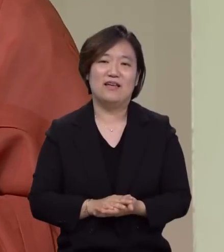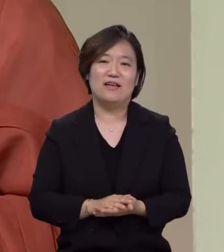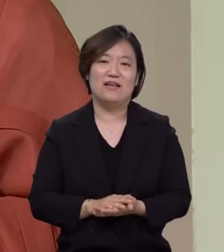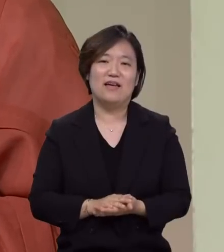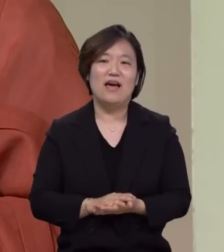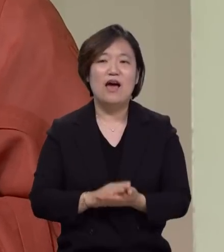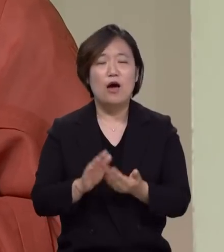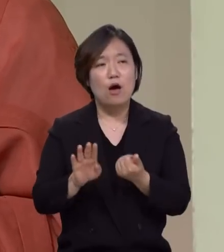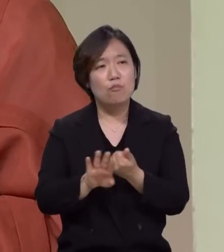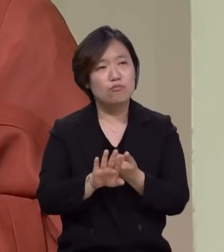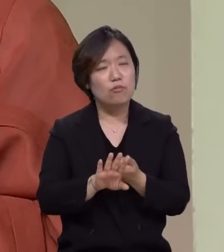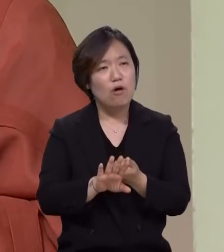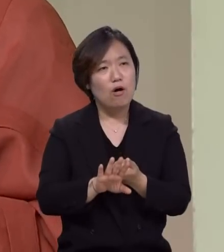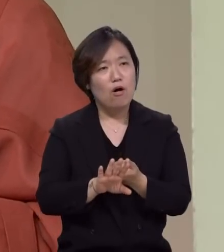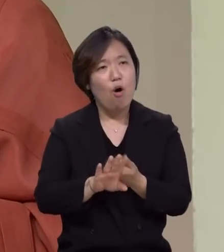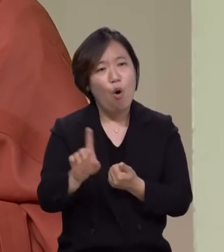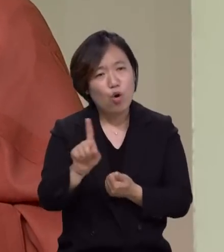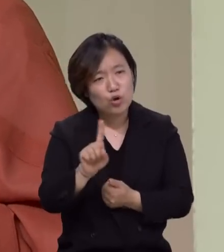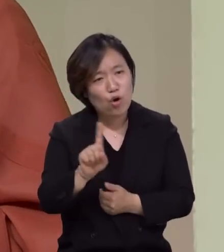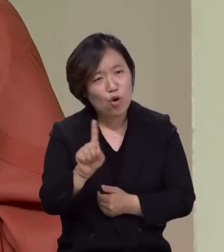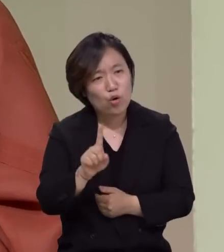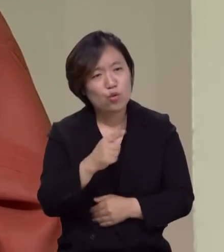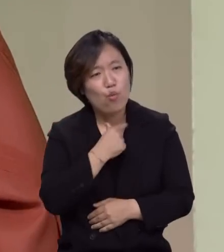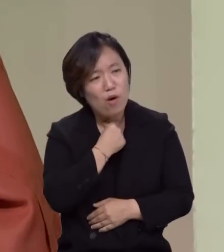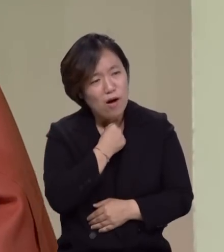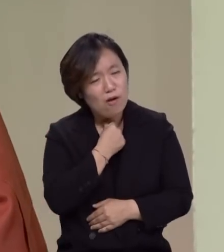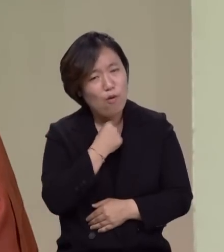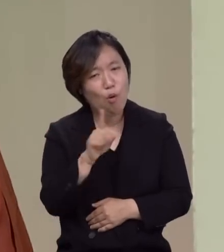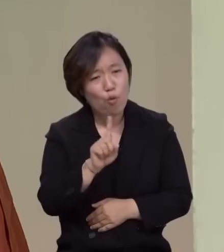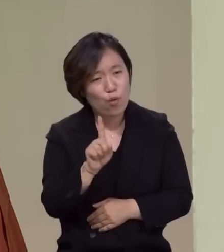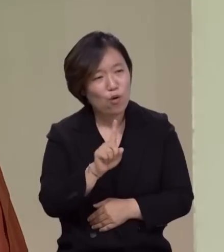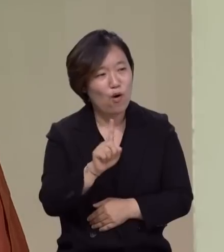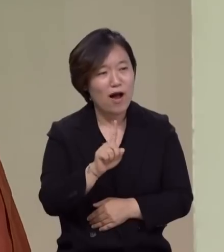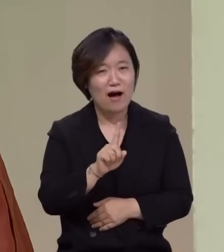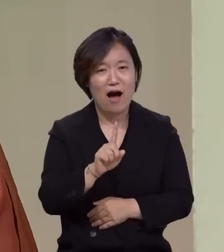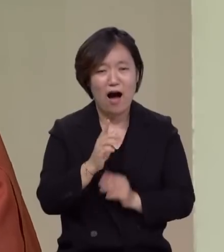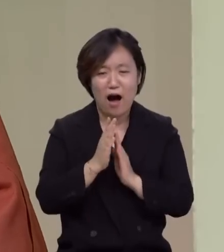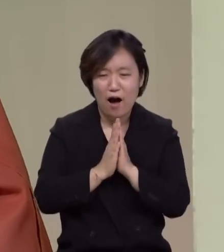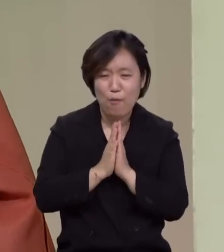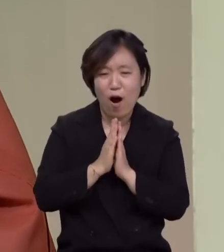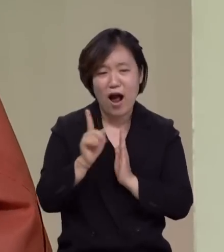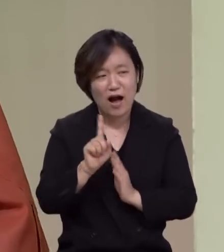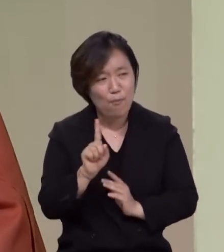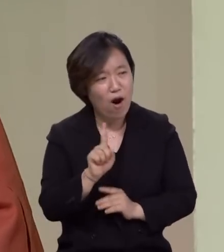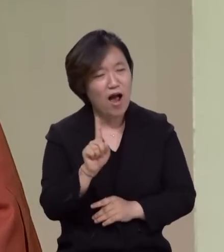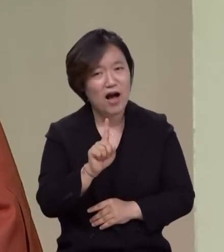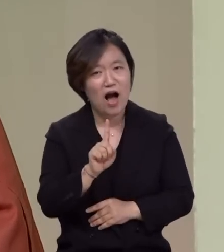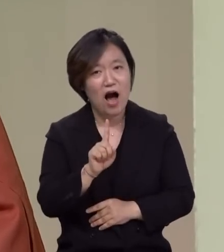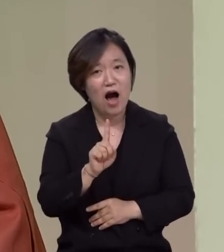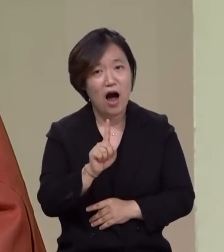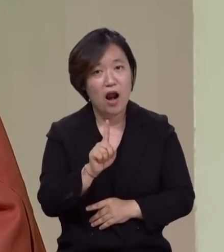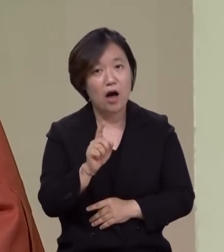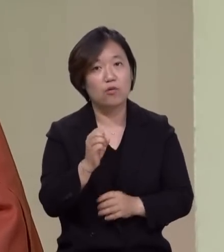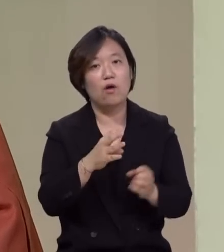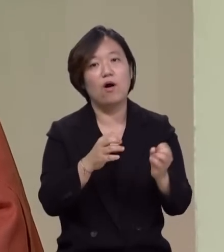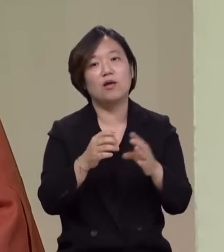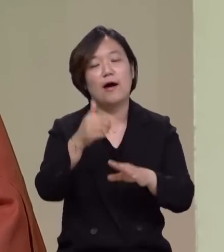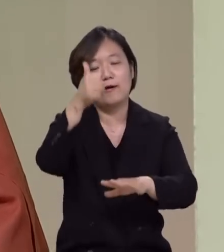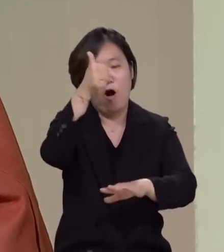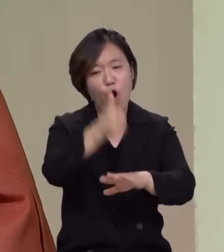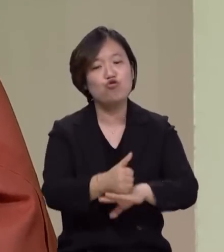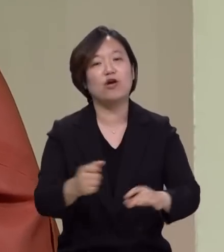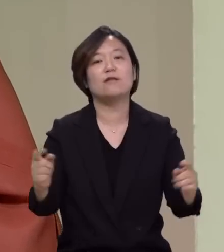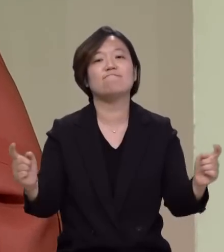소원을 빌까요 세 가지를 가지고 서로가 급기야는 말다툼까지 해버렸대요